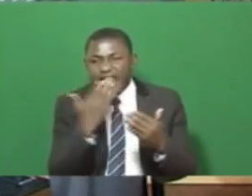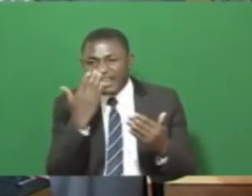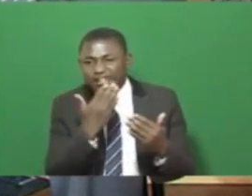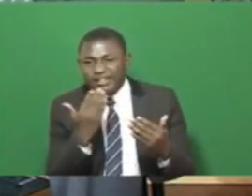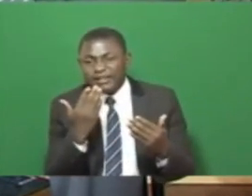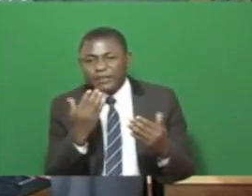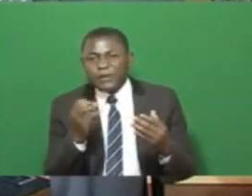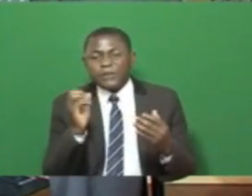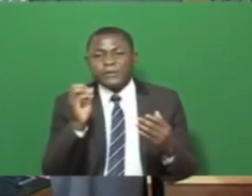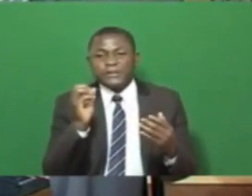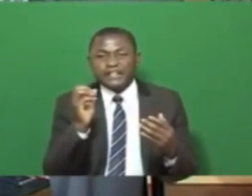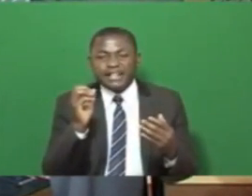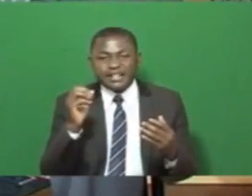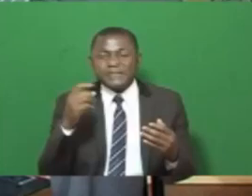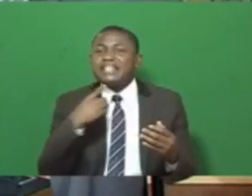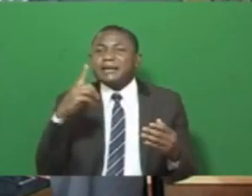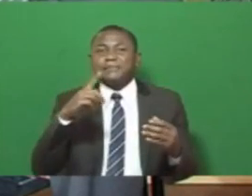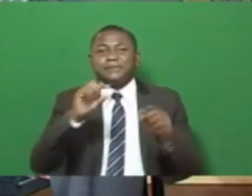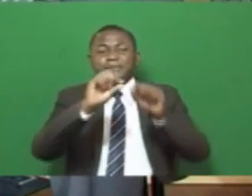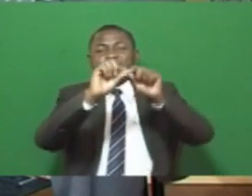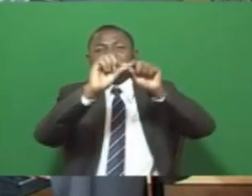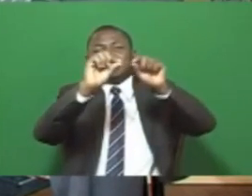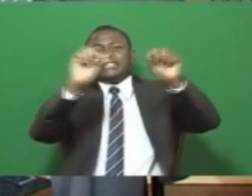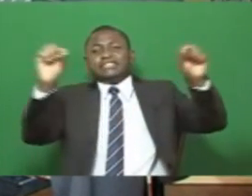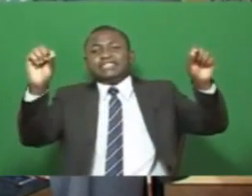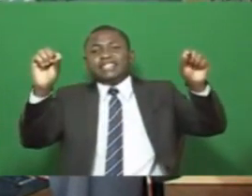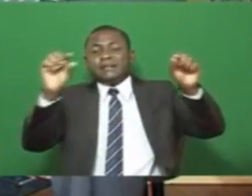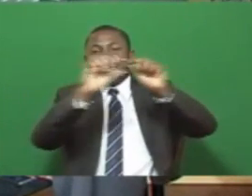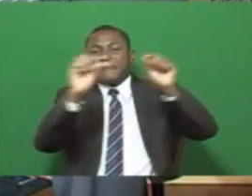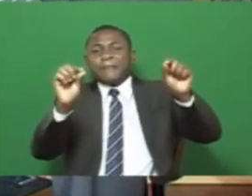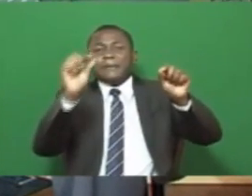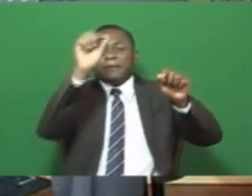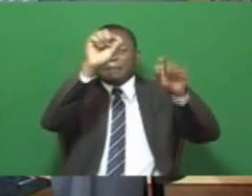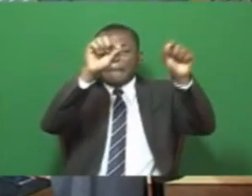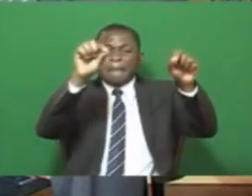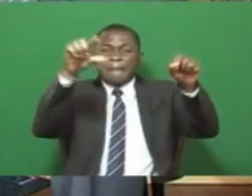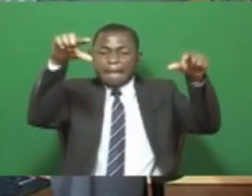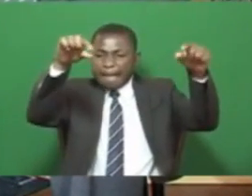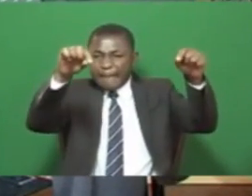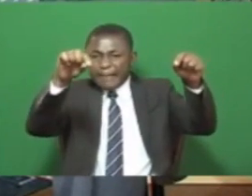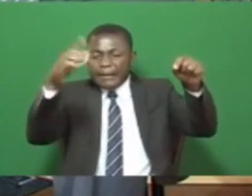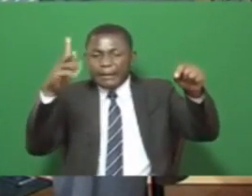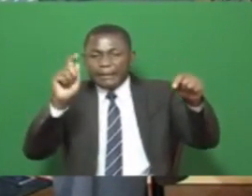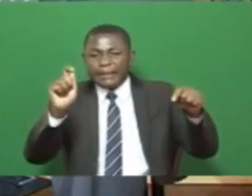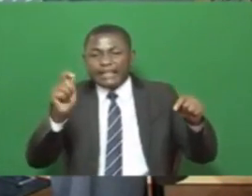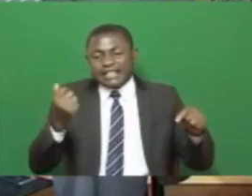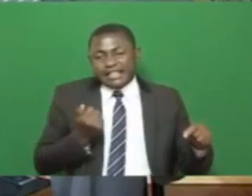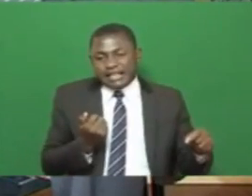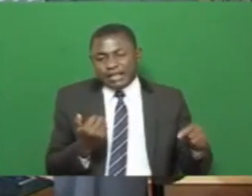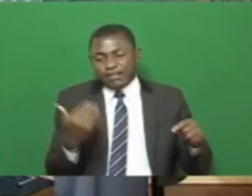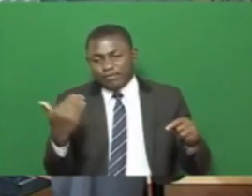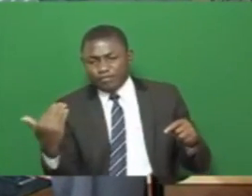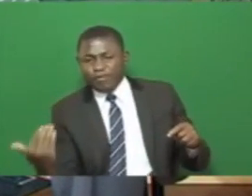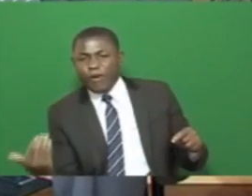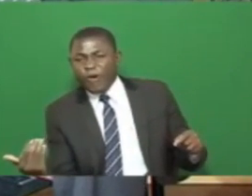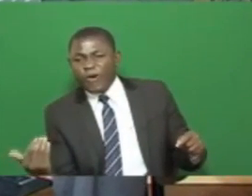ndaitozva kuti akasvikire pawaya yacho. Right. Saka ndaida kuona kuti kanoni kakasiya taidetsana iwe ndakati chii kusika kazo